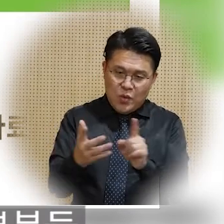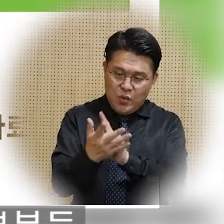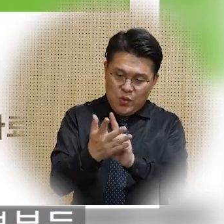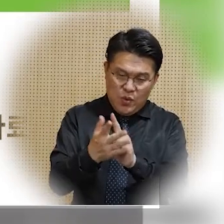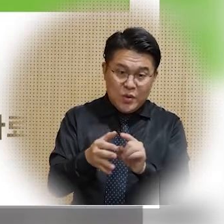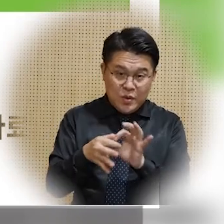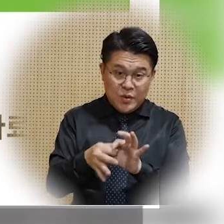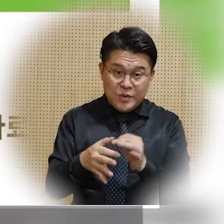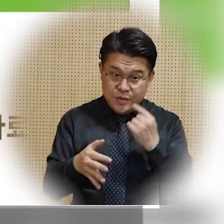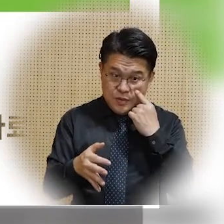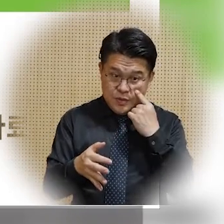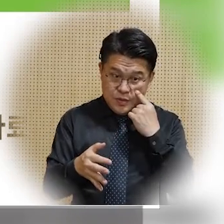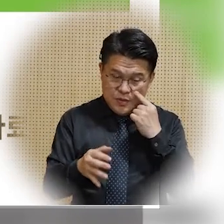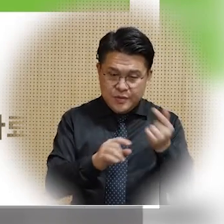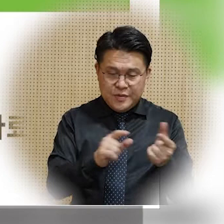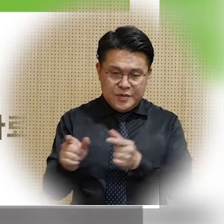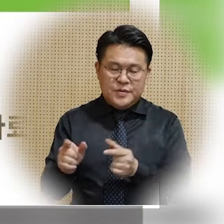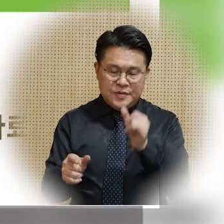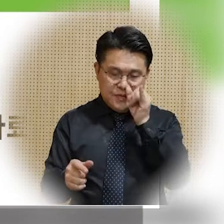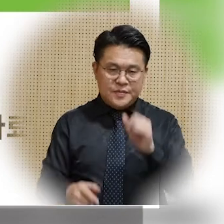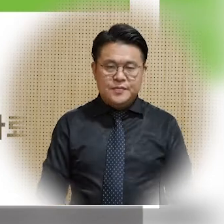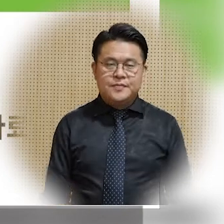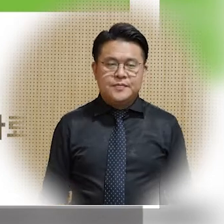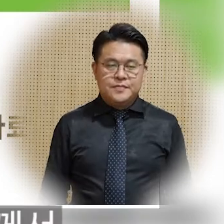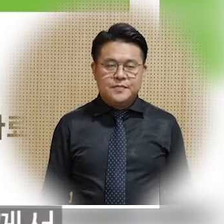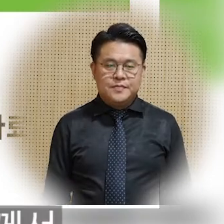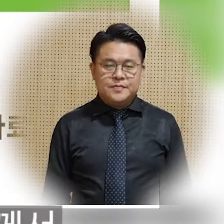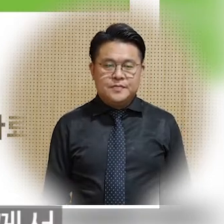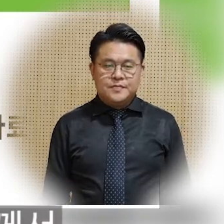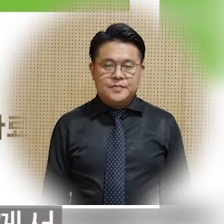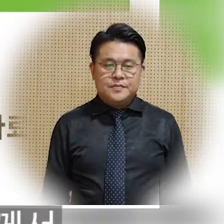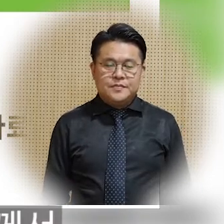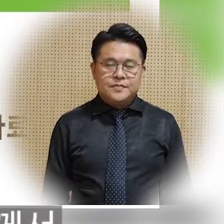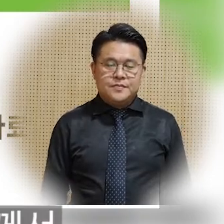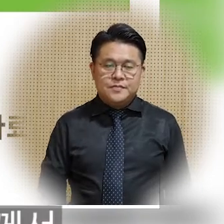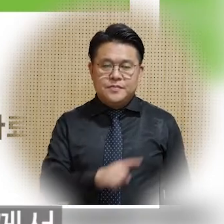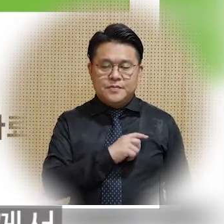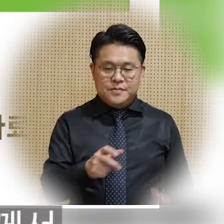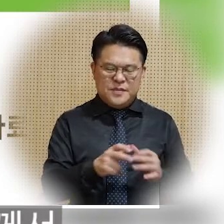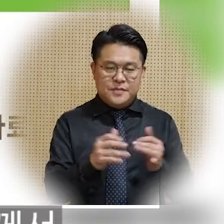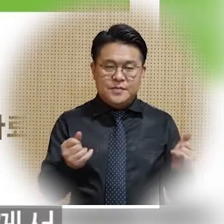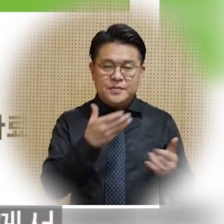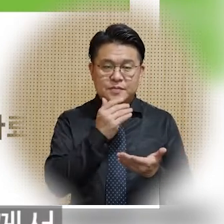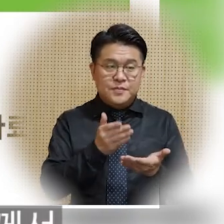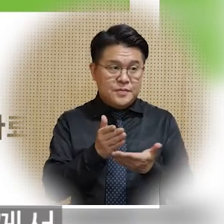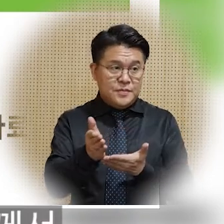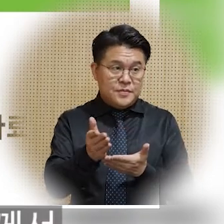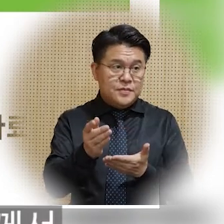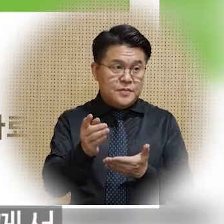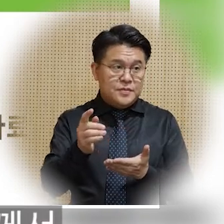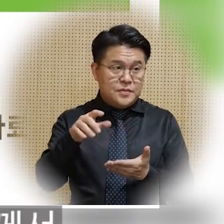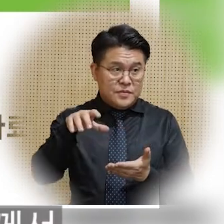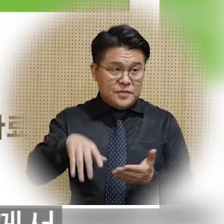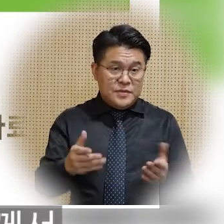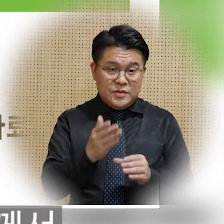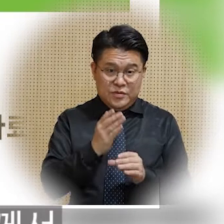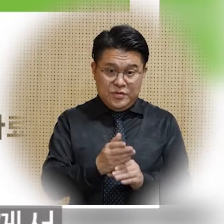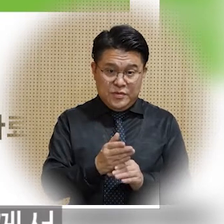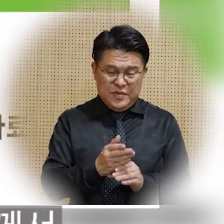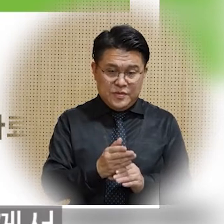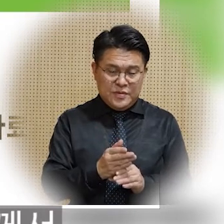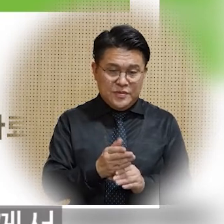접촉하는 부분들, 이렇게 해서 이제 나눠질 수 있을 것 같습니다. 일단 그 장애인복지과에서 근무하고